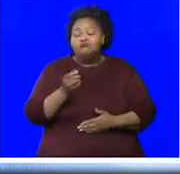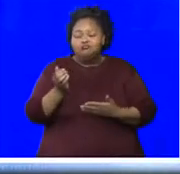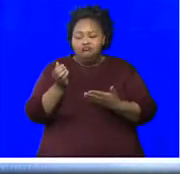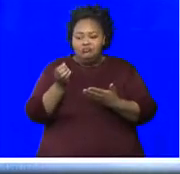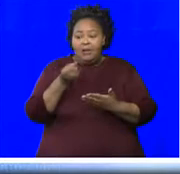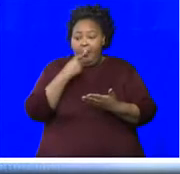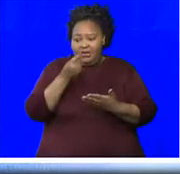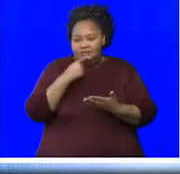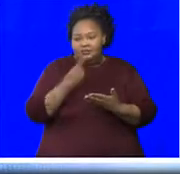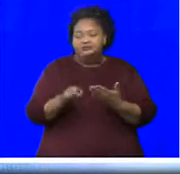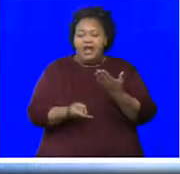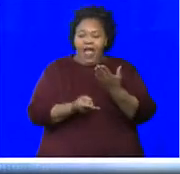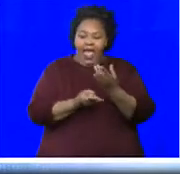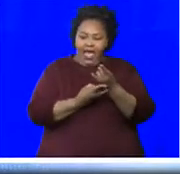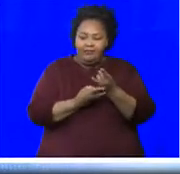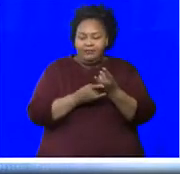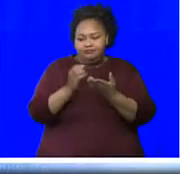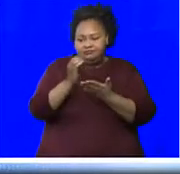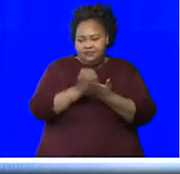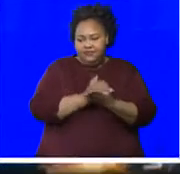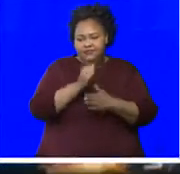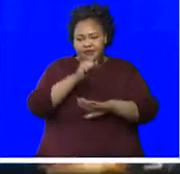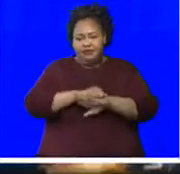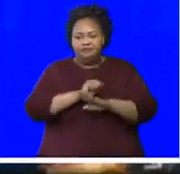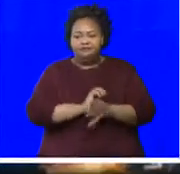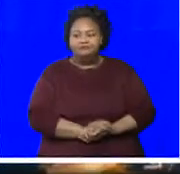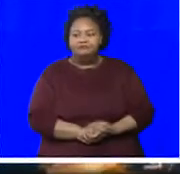Fortune Dlangamandla isembabane.